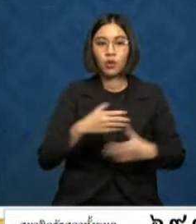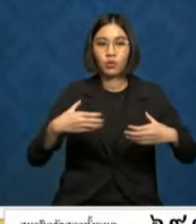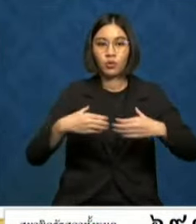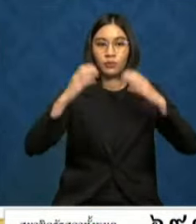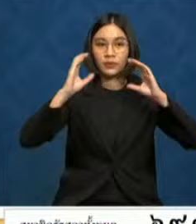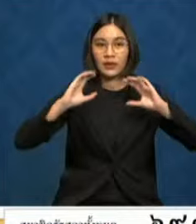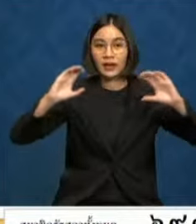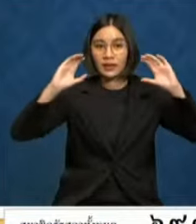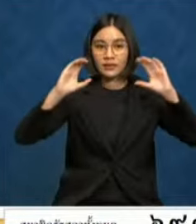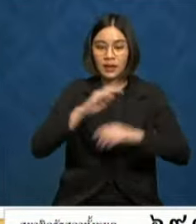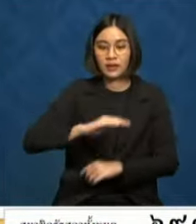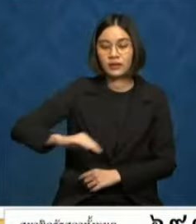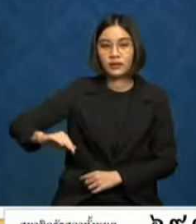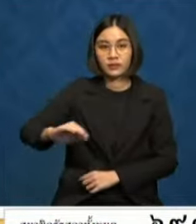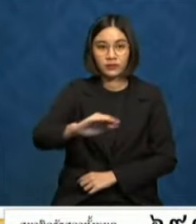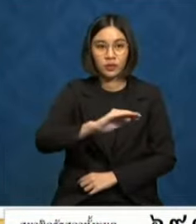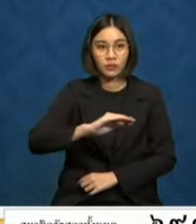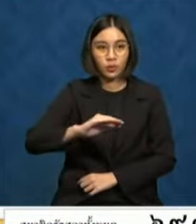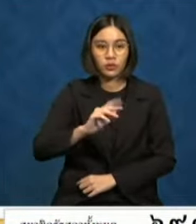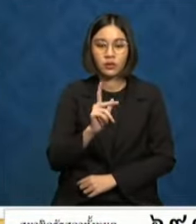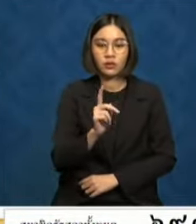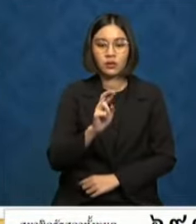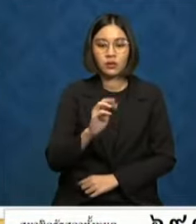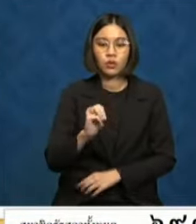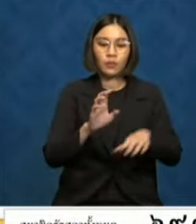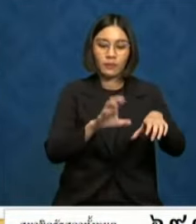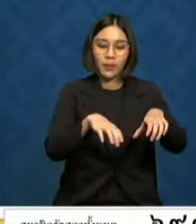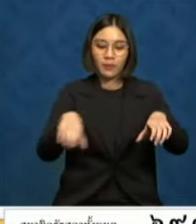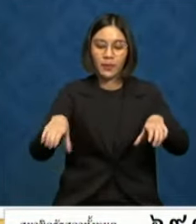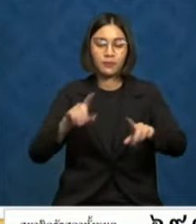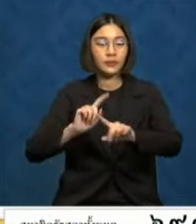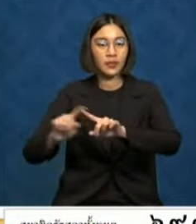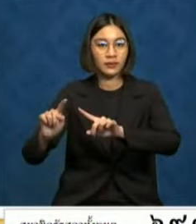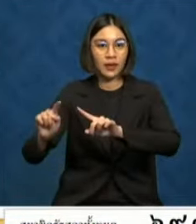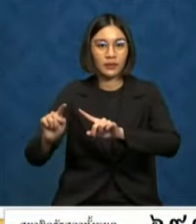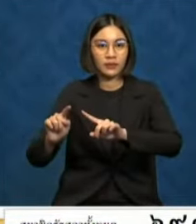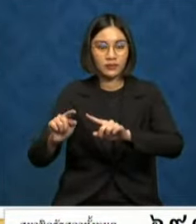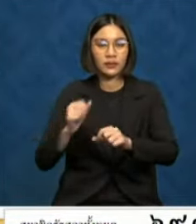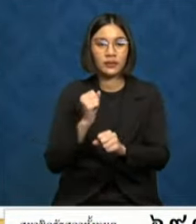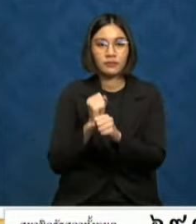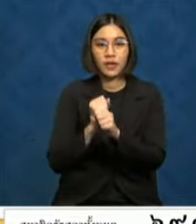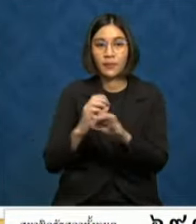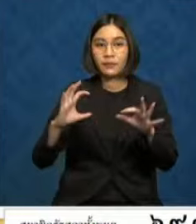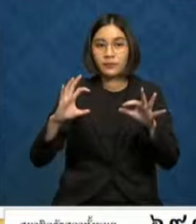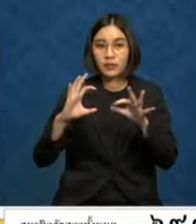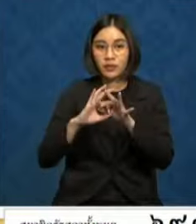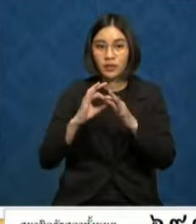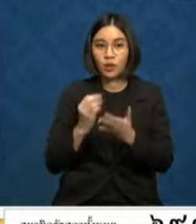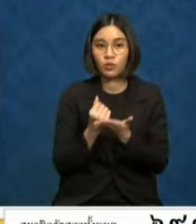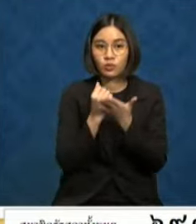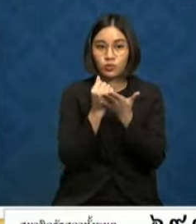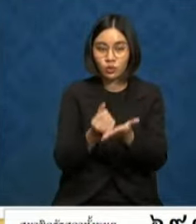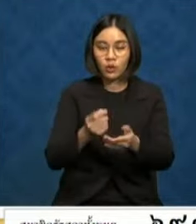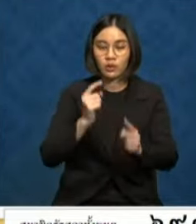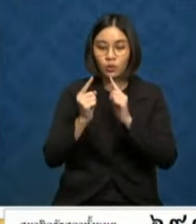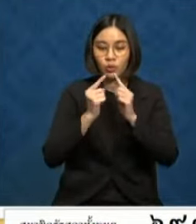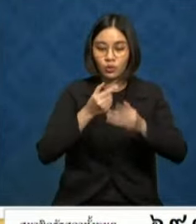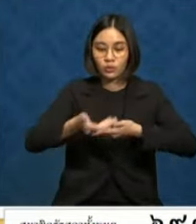ราชการทุกท่านทุกกรมและทุกหน่วยราชการที่มีส่วนเกี่ยวข้องในการร่วมเจรจ